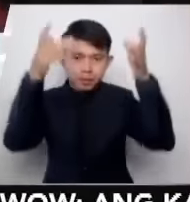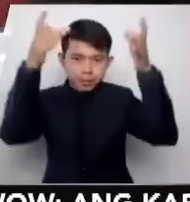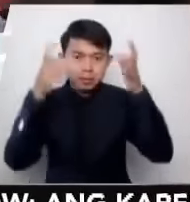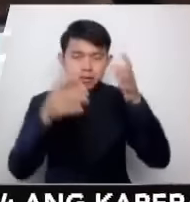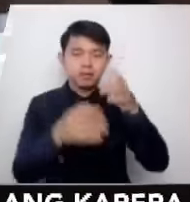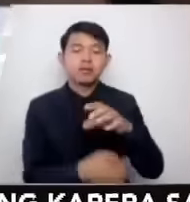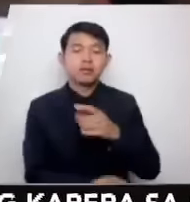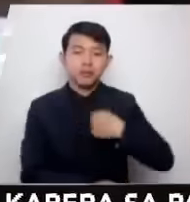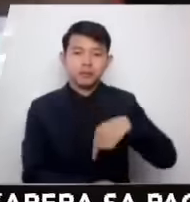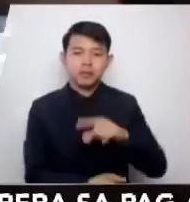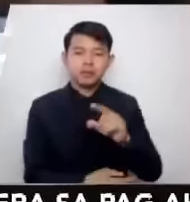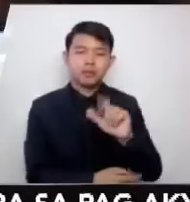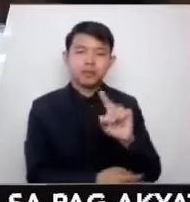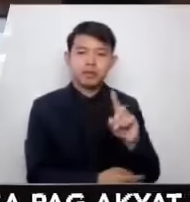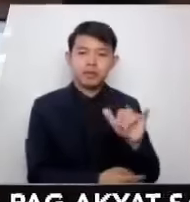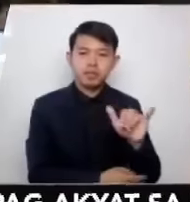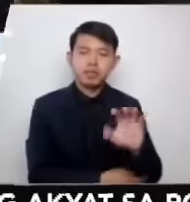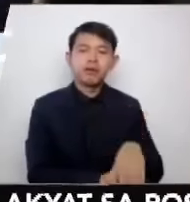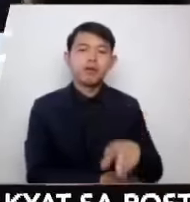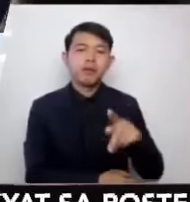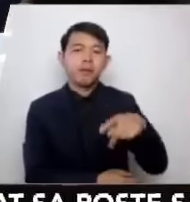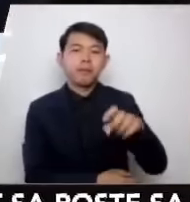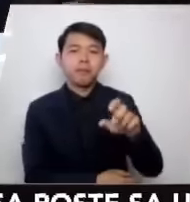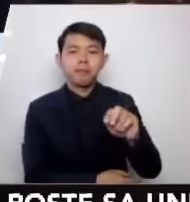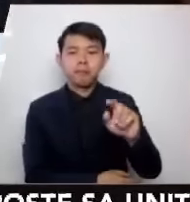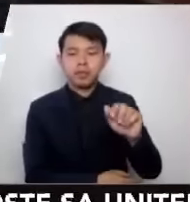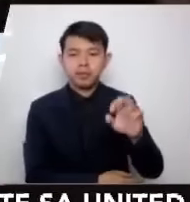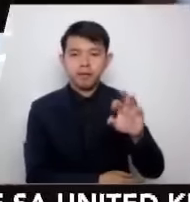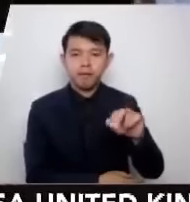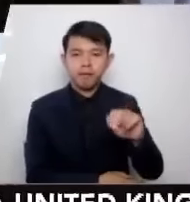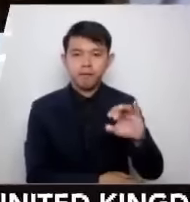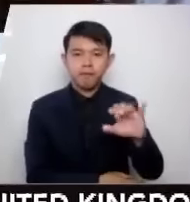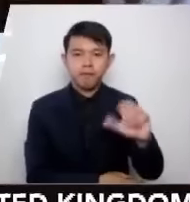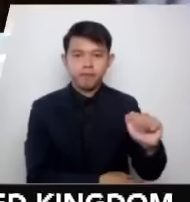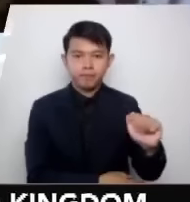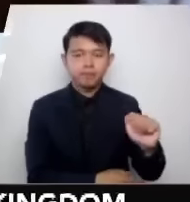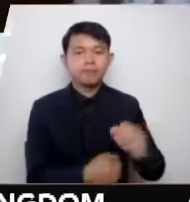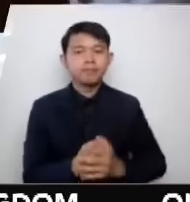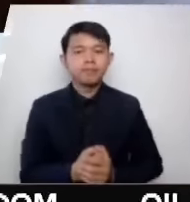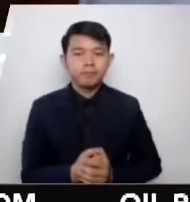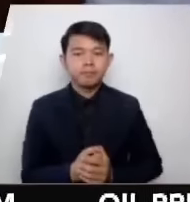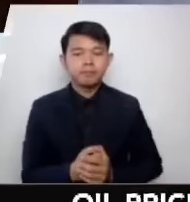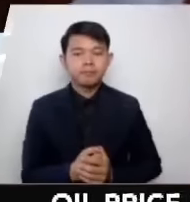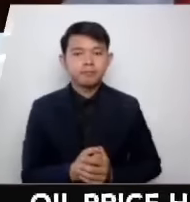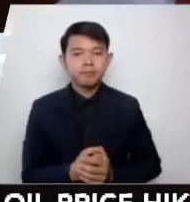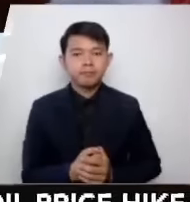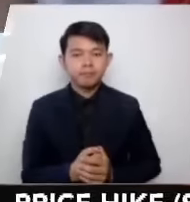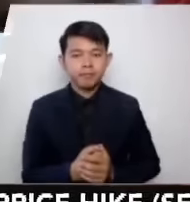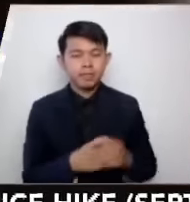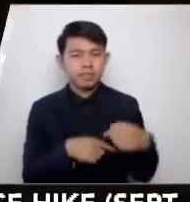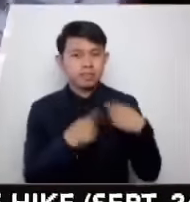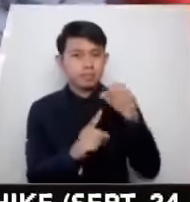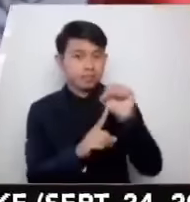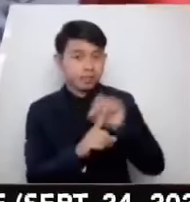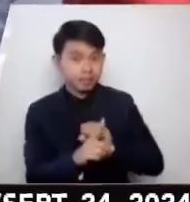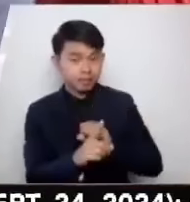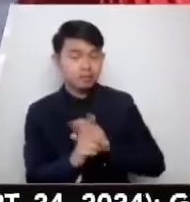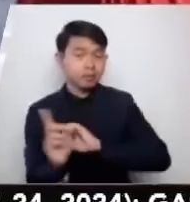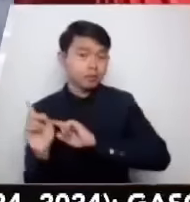Peñafrancha. Sa fluvial procession ng Pina nitong Sabado, abot sa 150,000 deboto raw ang